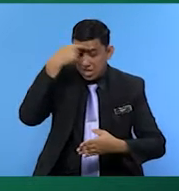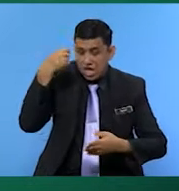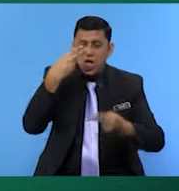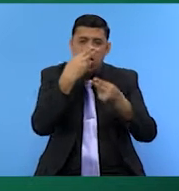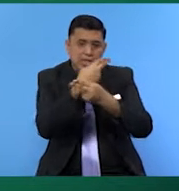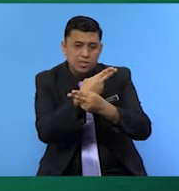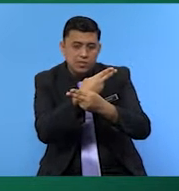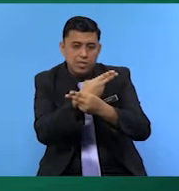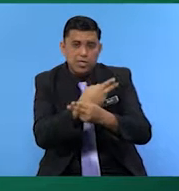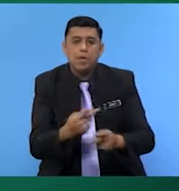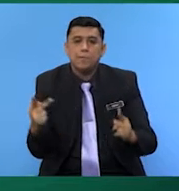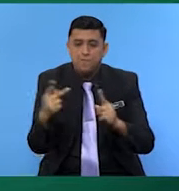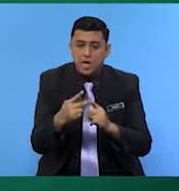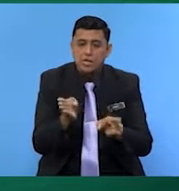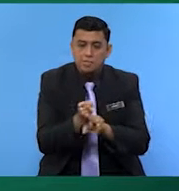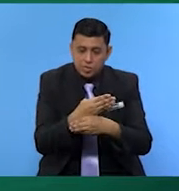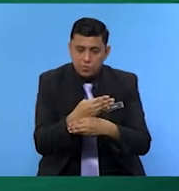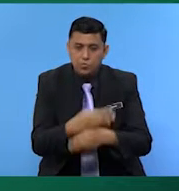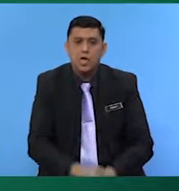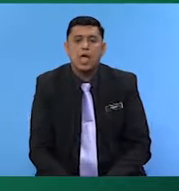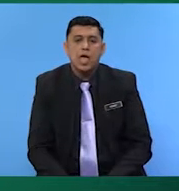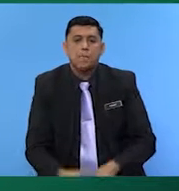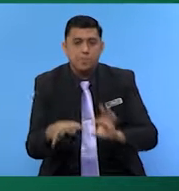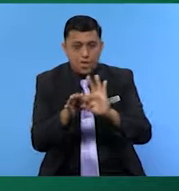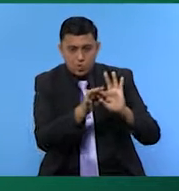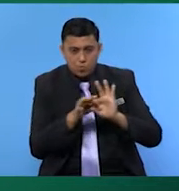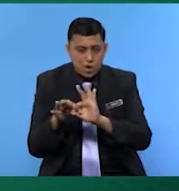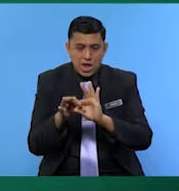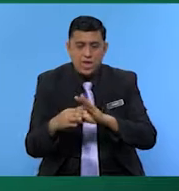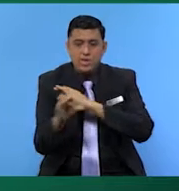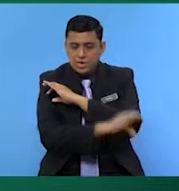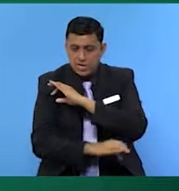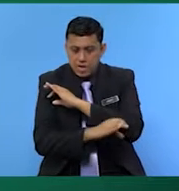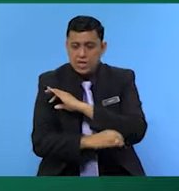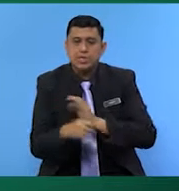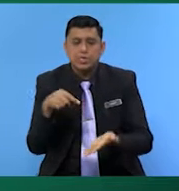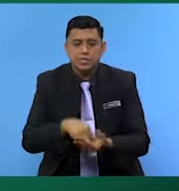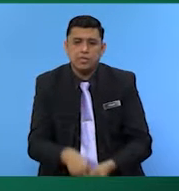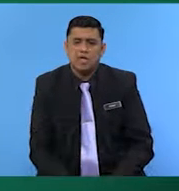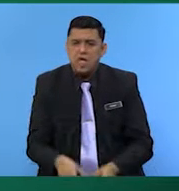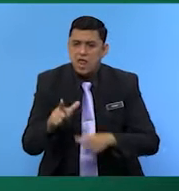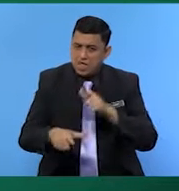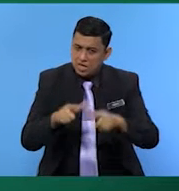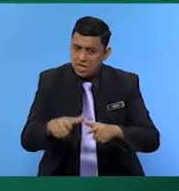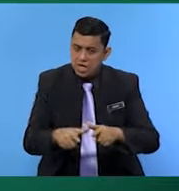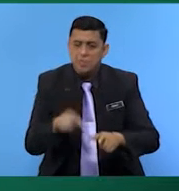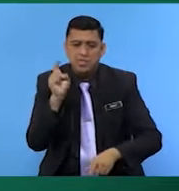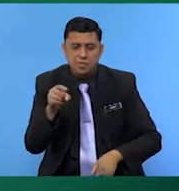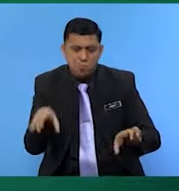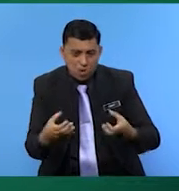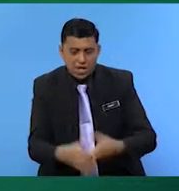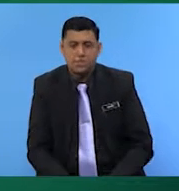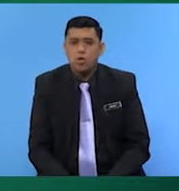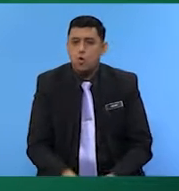menjadi halangan kepada pembentukan perpaduan di negara ini. Oleh itu, langkah-langkah berkesan perlu dijalankan untuk